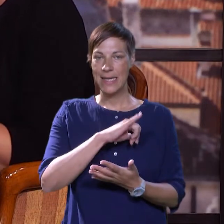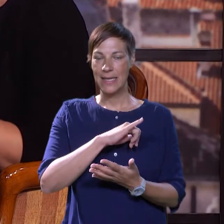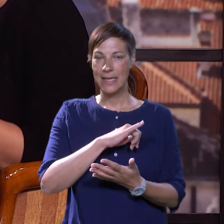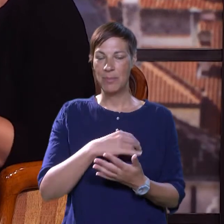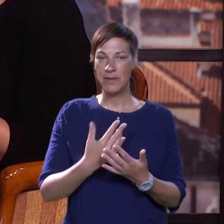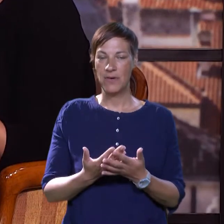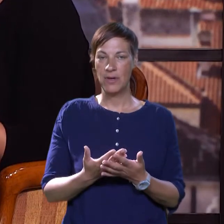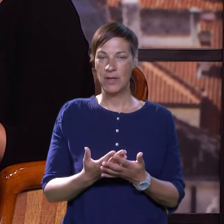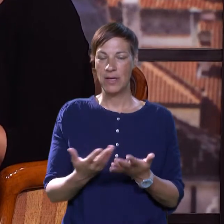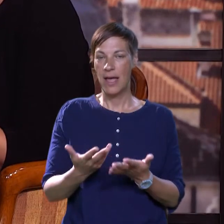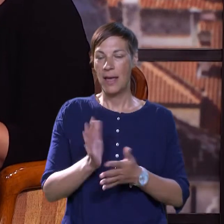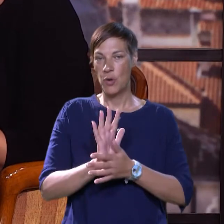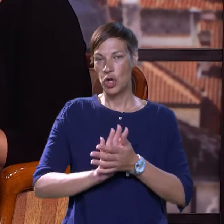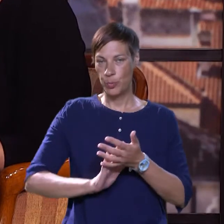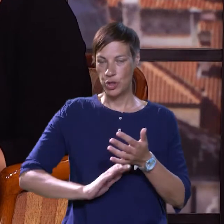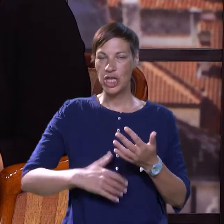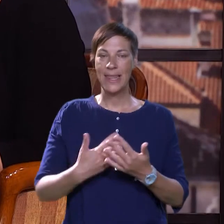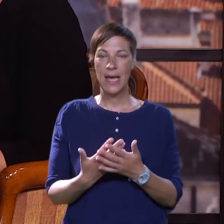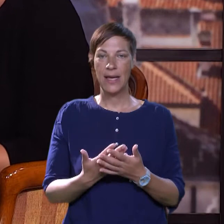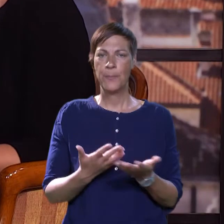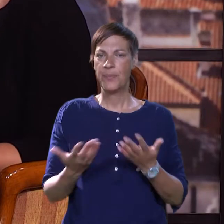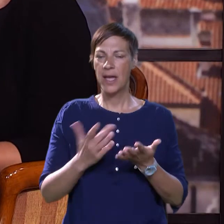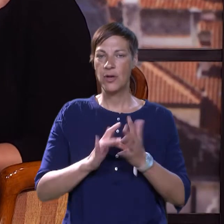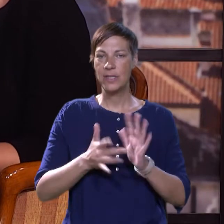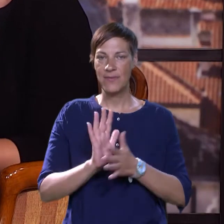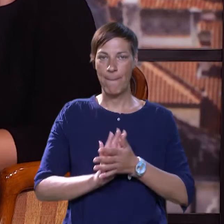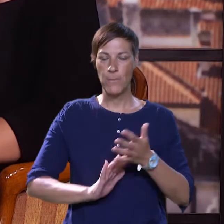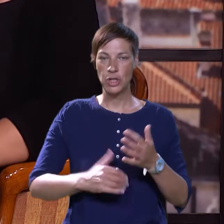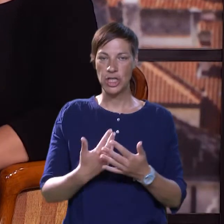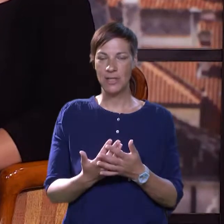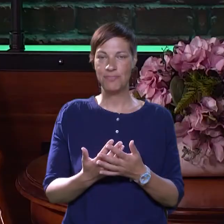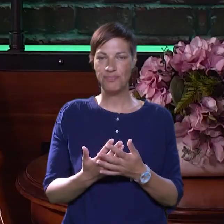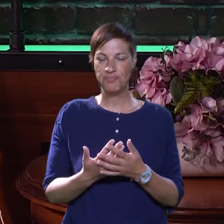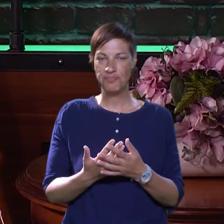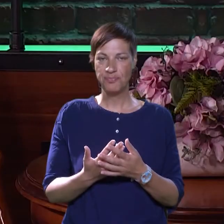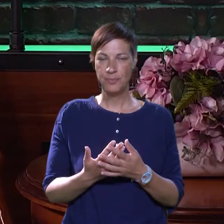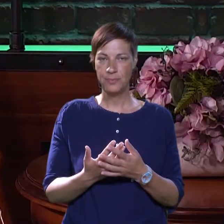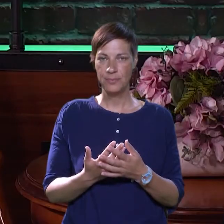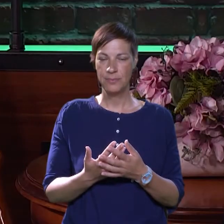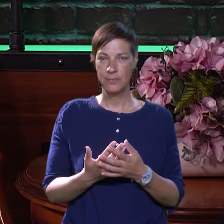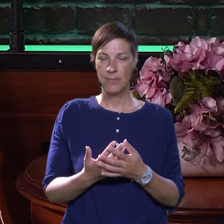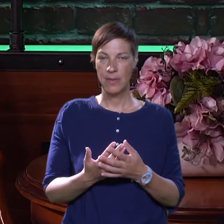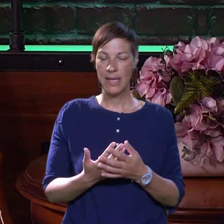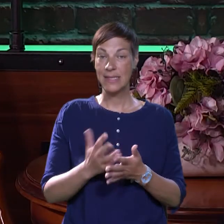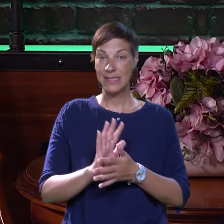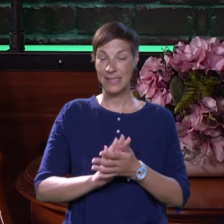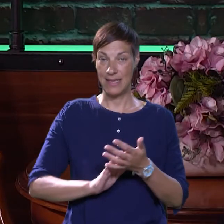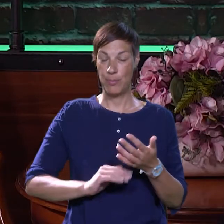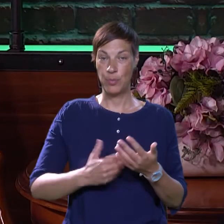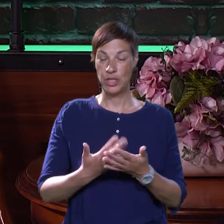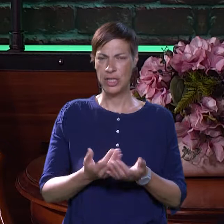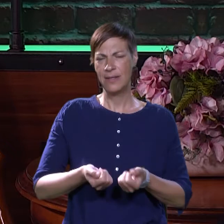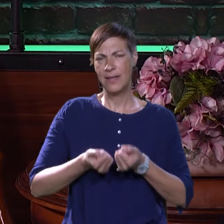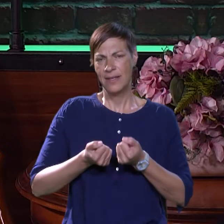zanimljivog, a najmo zapravo do onih samih početaka. Kako je sve počelo? Svakako. Za početak,